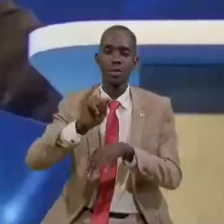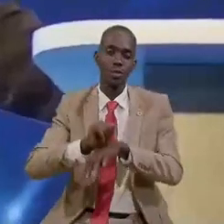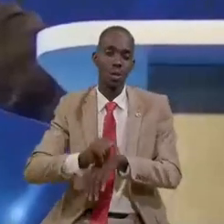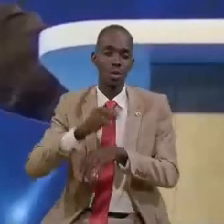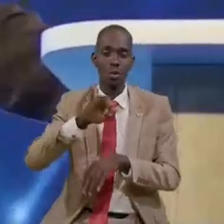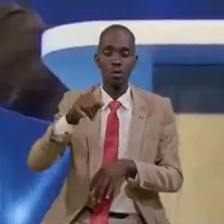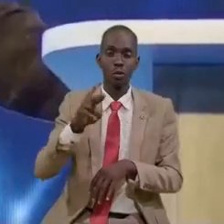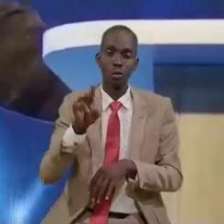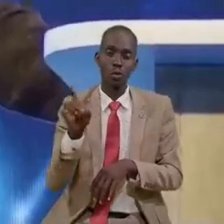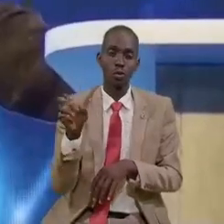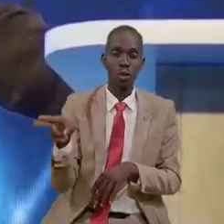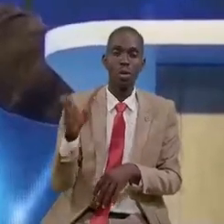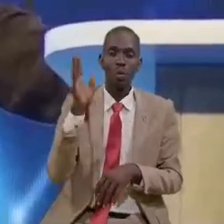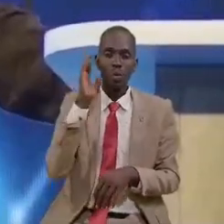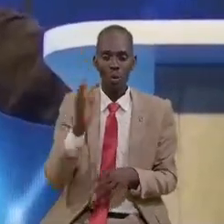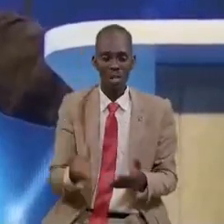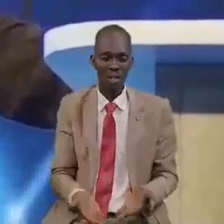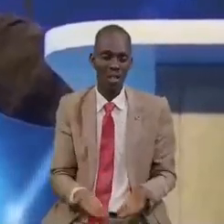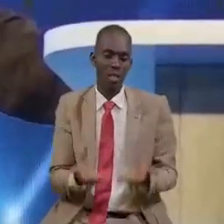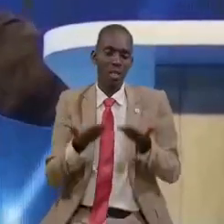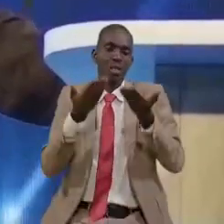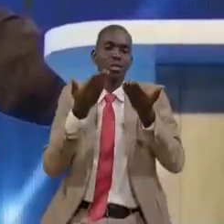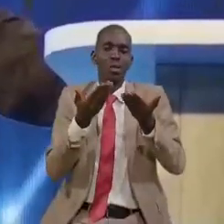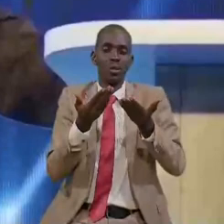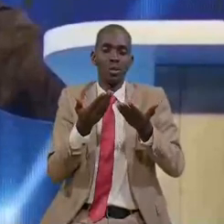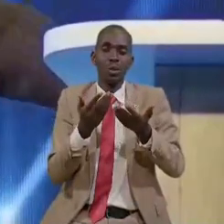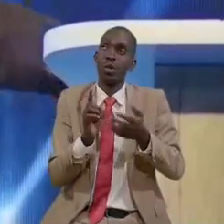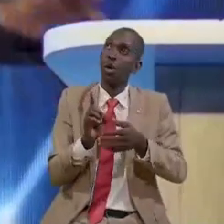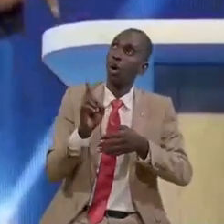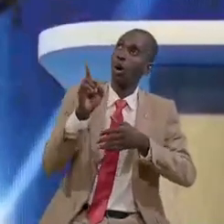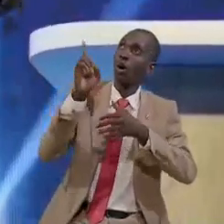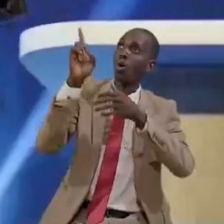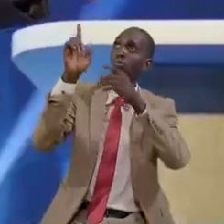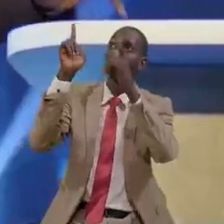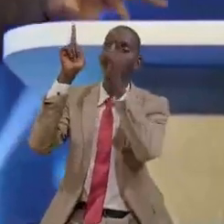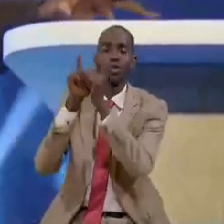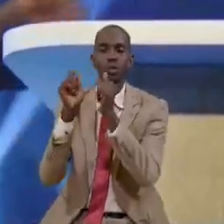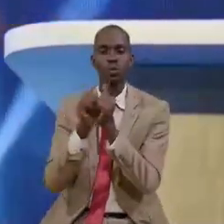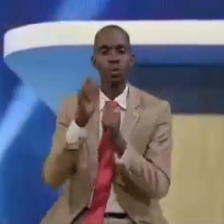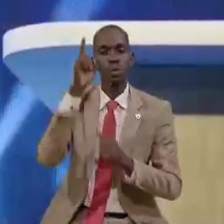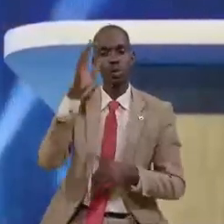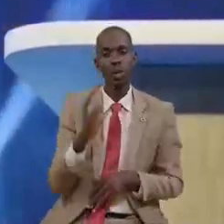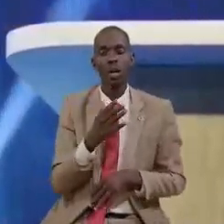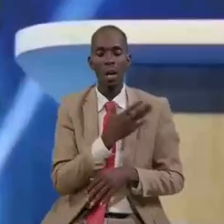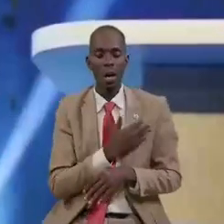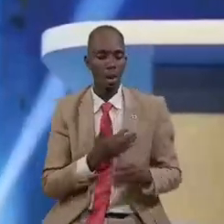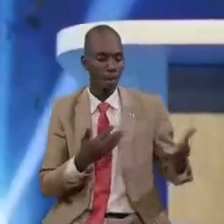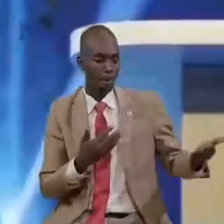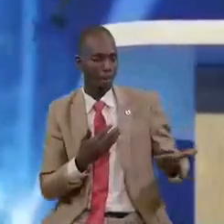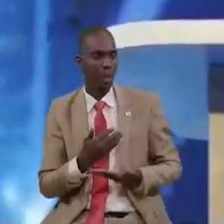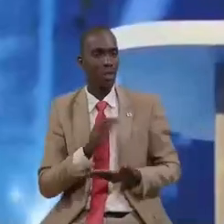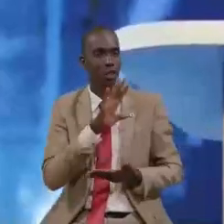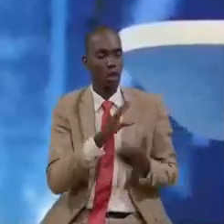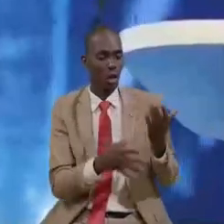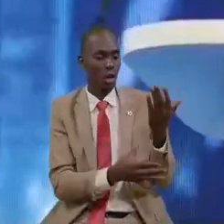relie avec Dieu, vous réconcilie avec Dieu et qu'il amène votre main à la main